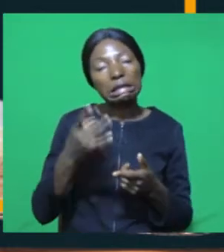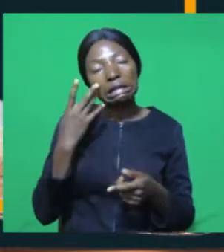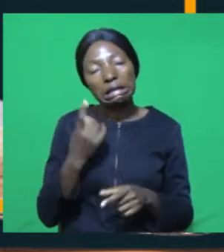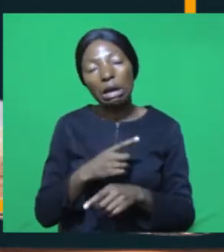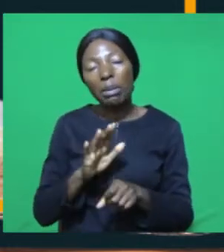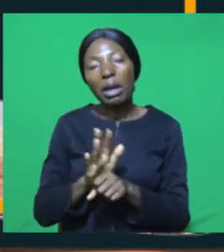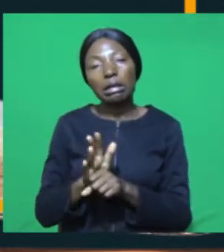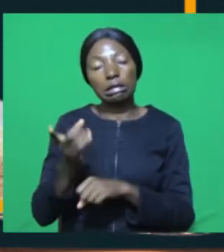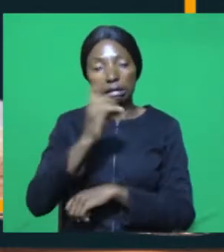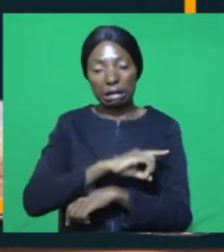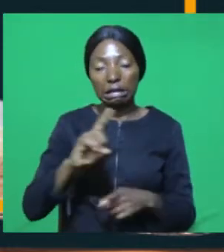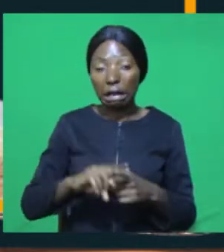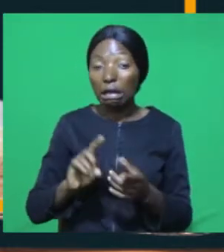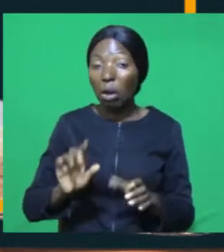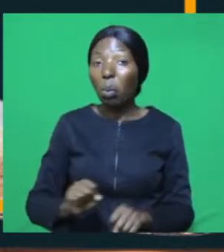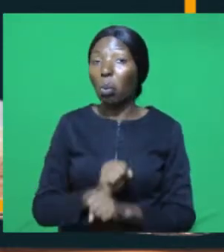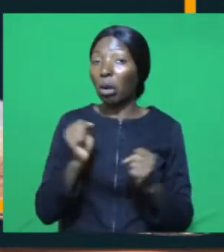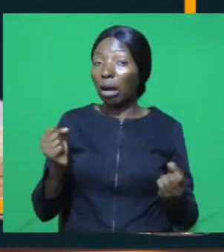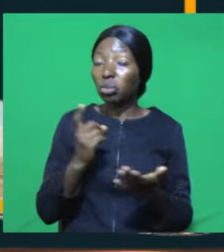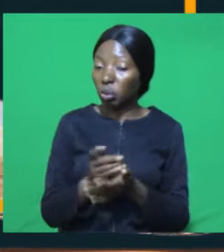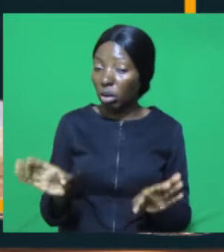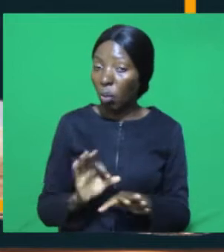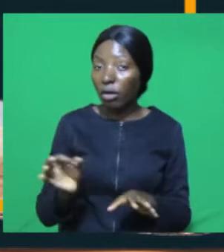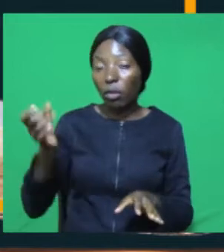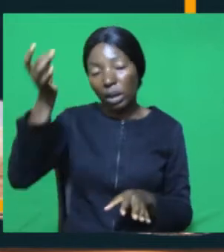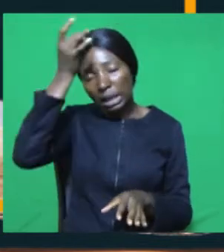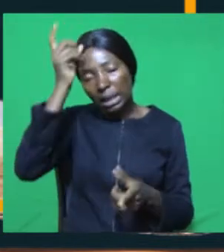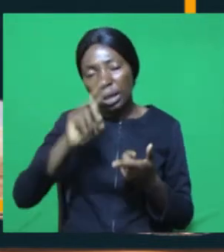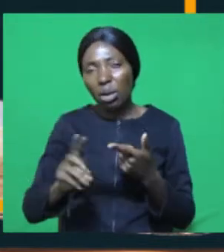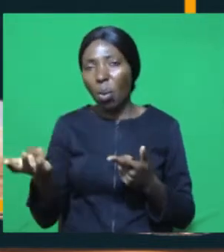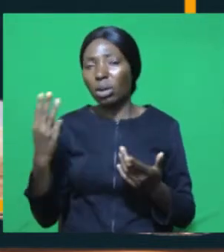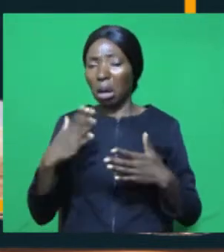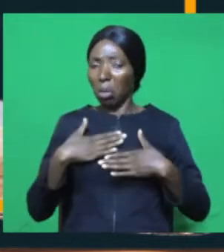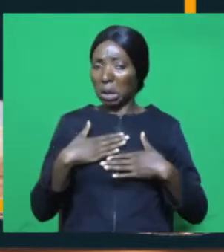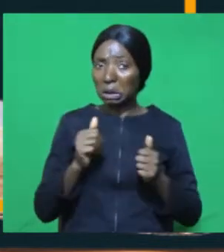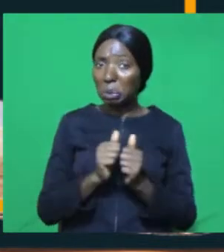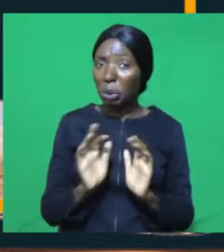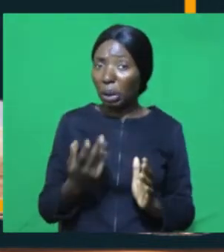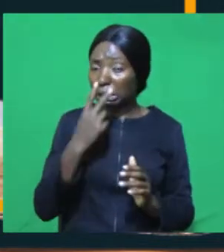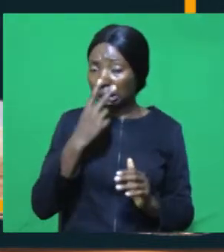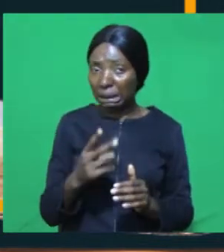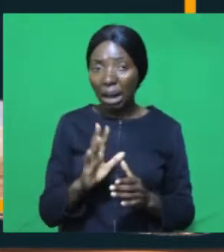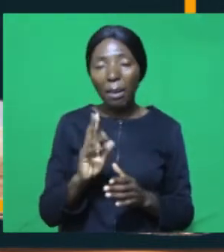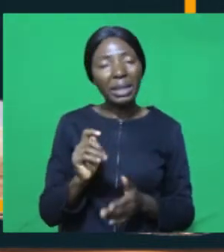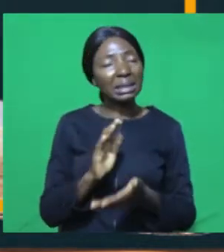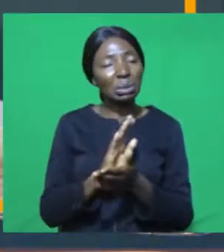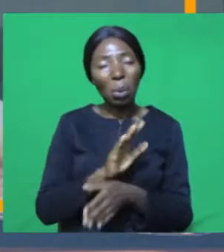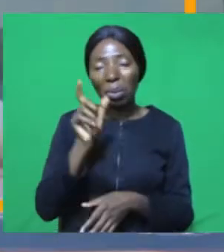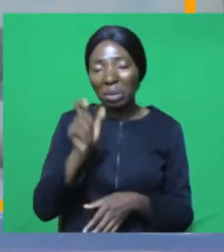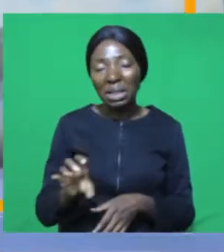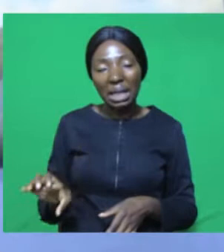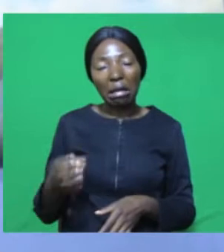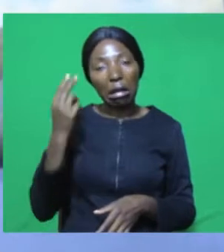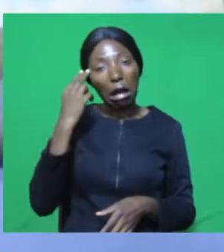mazuva. Ipapo ndikamuka ndikabata mabasa amambo. Ndikashamiswa nezvandakaratidzwa asi kwakanga kusina munhu